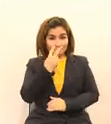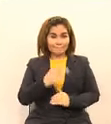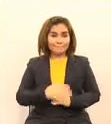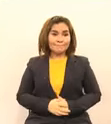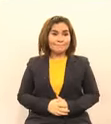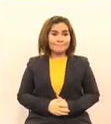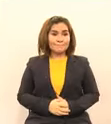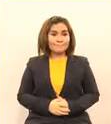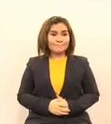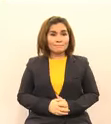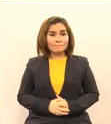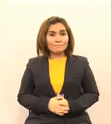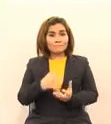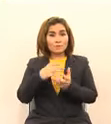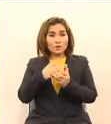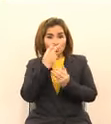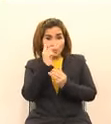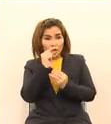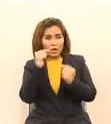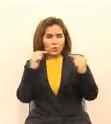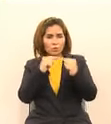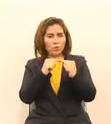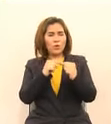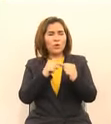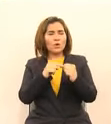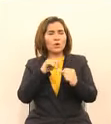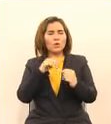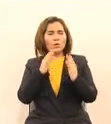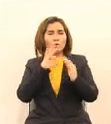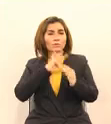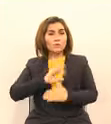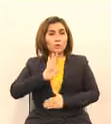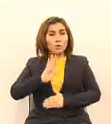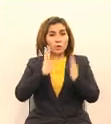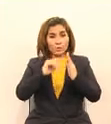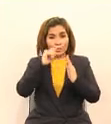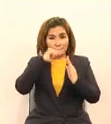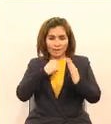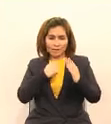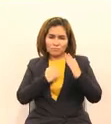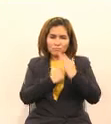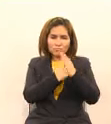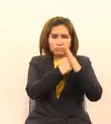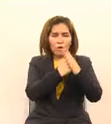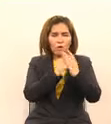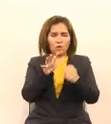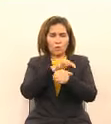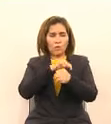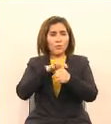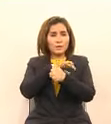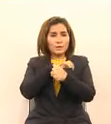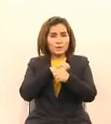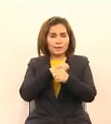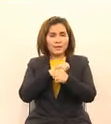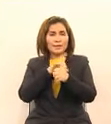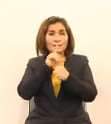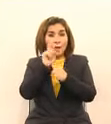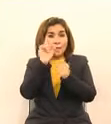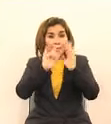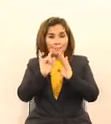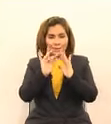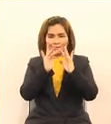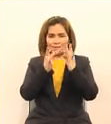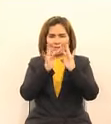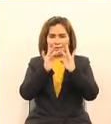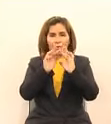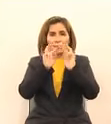ครับผมเป็นการสำรวจอุณหภูมิใจนะครับของคนไทยเพื่อฝ่าฟันวิกฤตโควิด-19 นะครับเป็นการทำสำรวจแบบออนไล